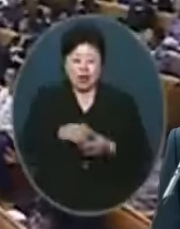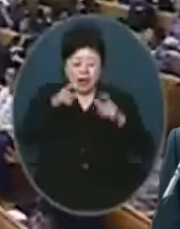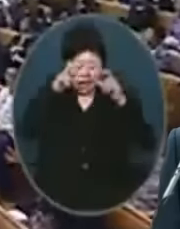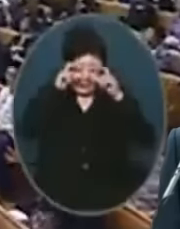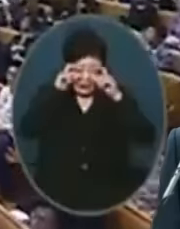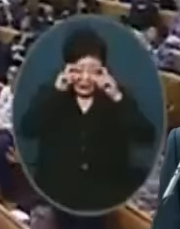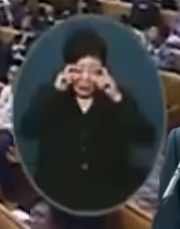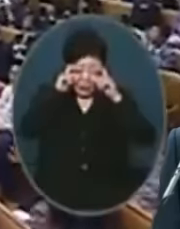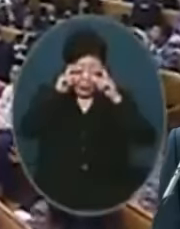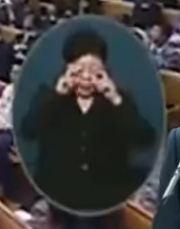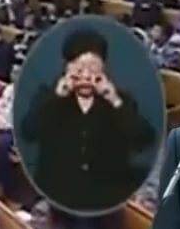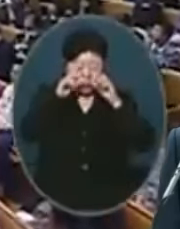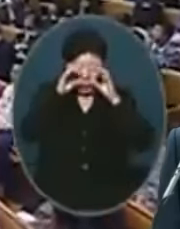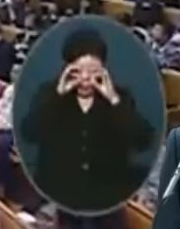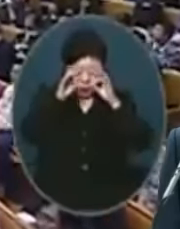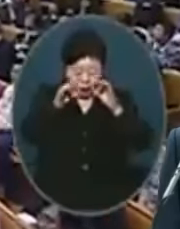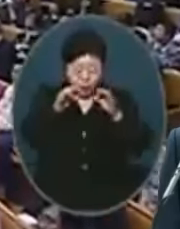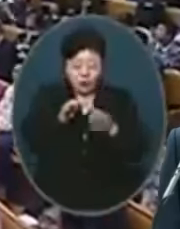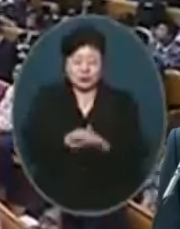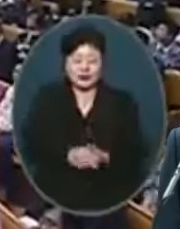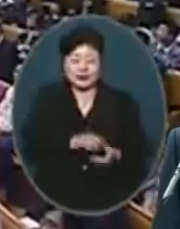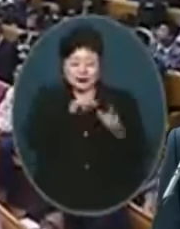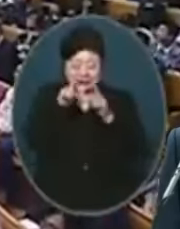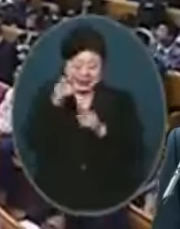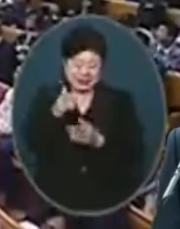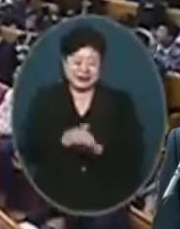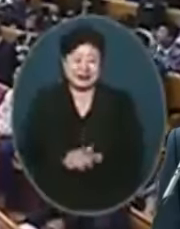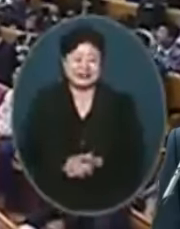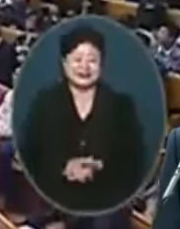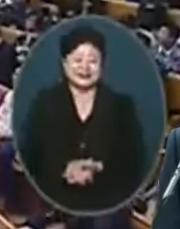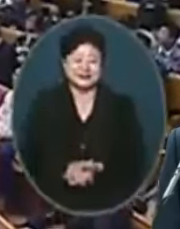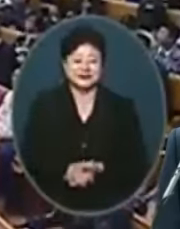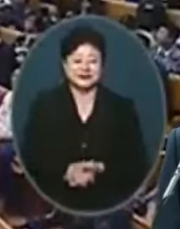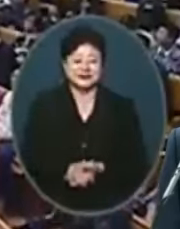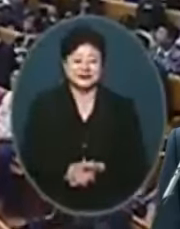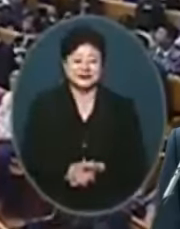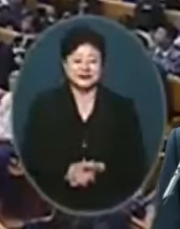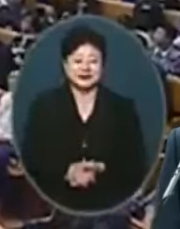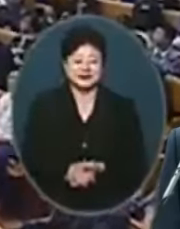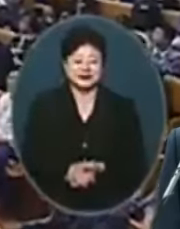안경을 끼고 살아야 되는 것입니다.